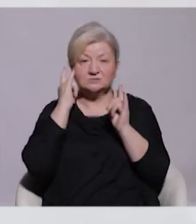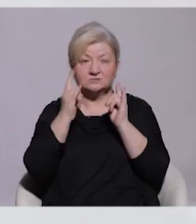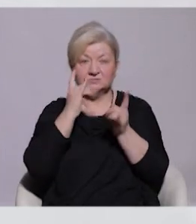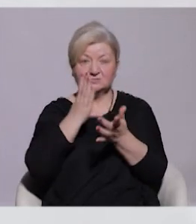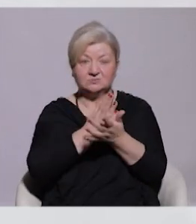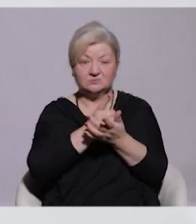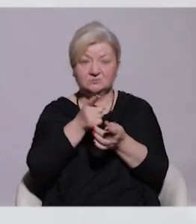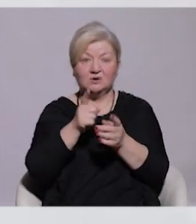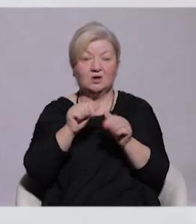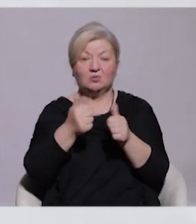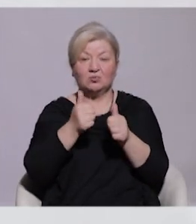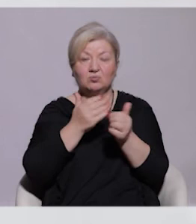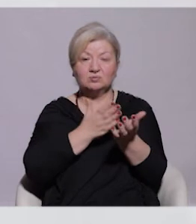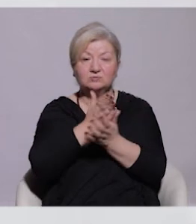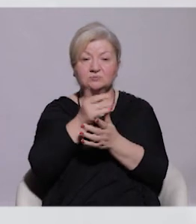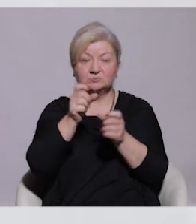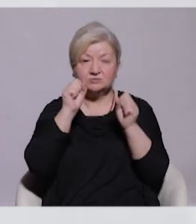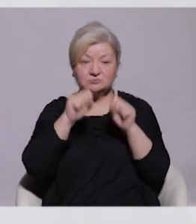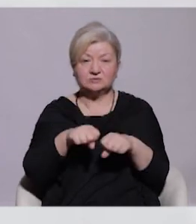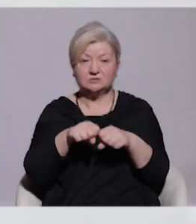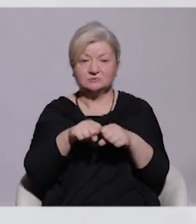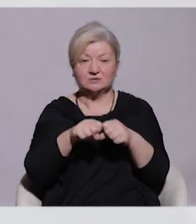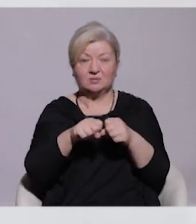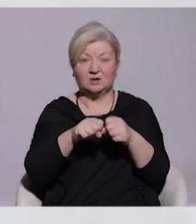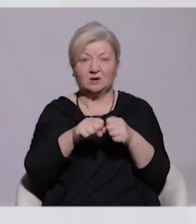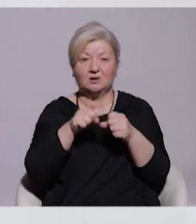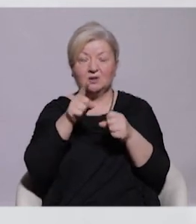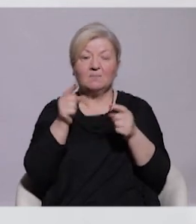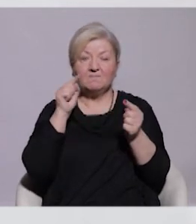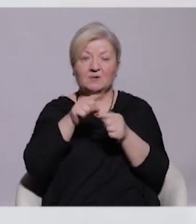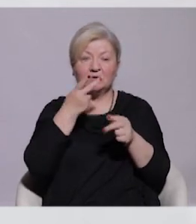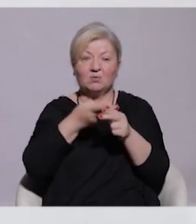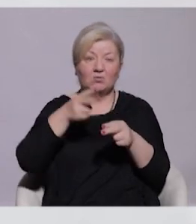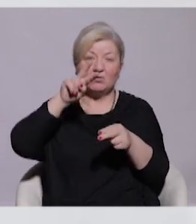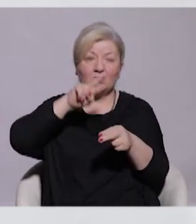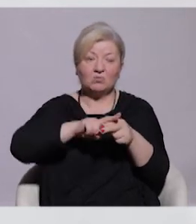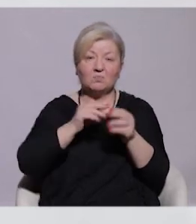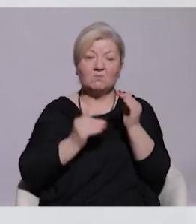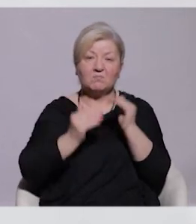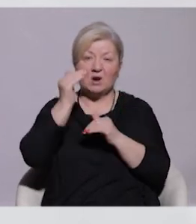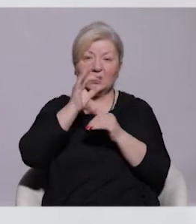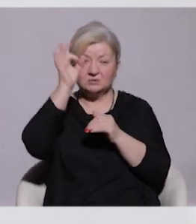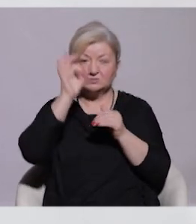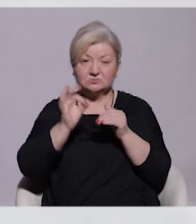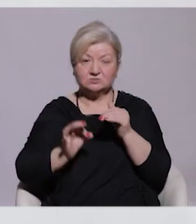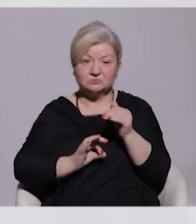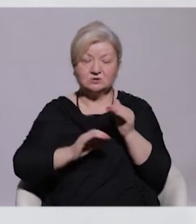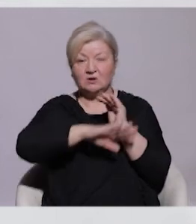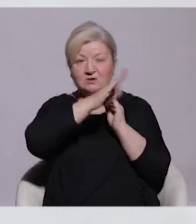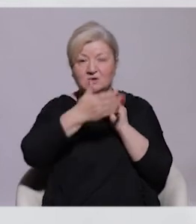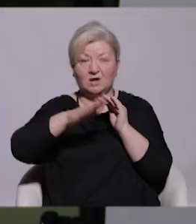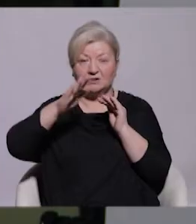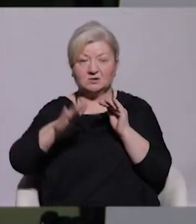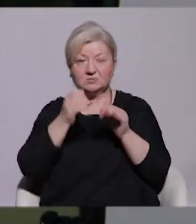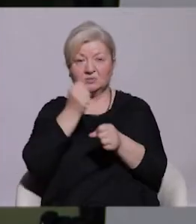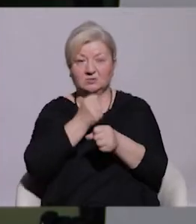წარმოქმნის. რა გზით ან გზებითაა შესაძლებელი მასზე ორჯერ უფრო მაღალი სიხშირის ტალღები წარმოქმნათ? ანუ